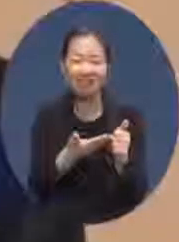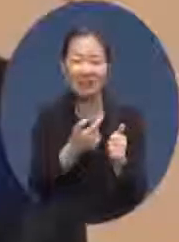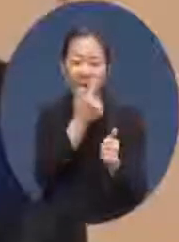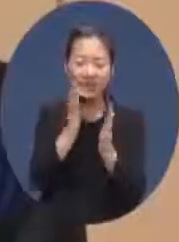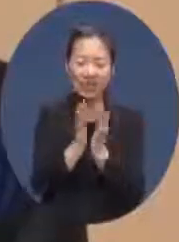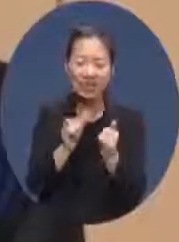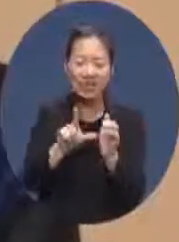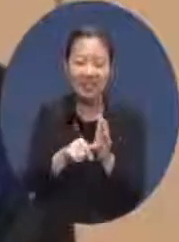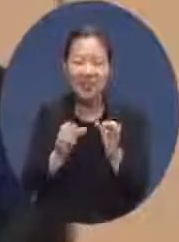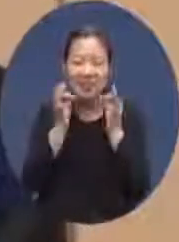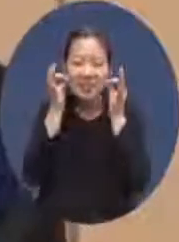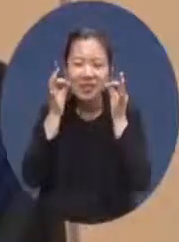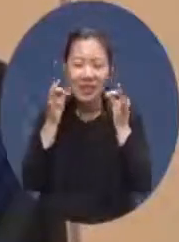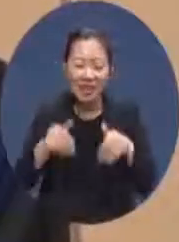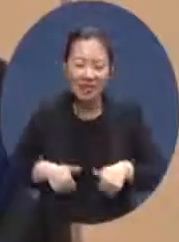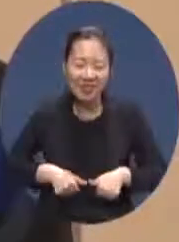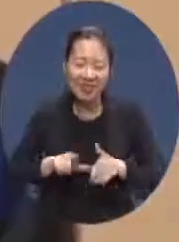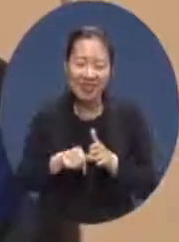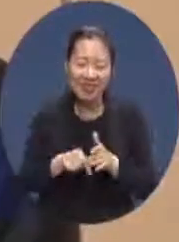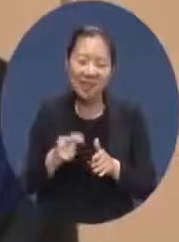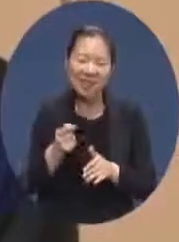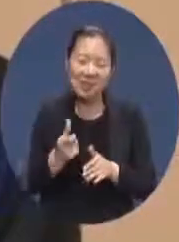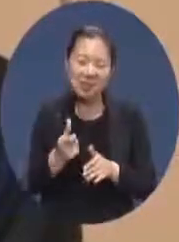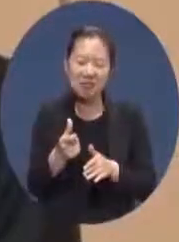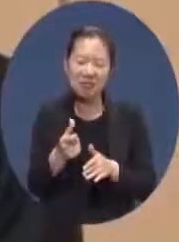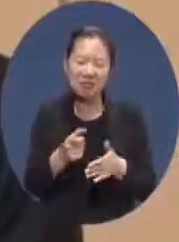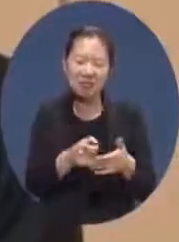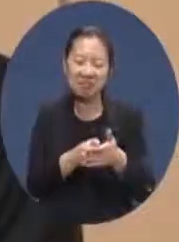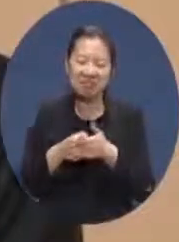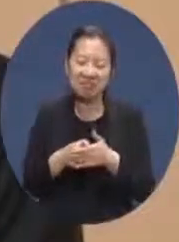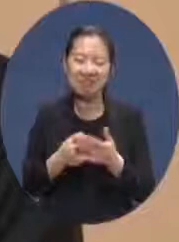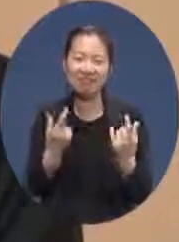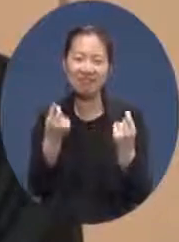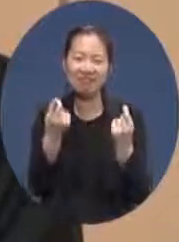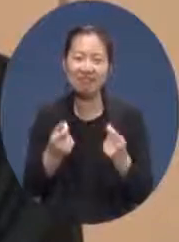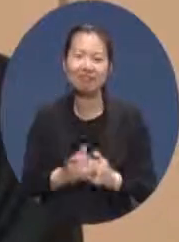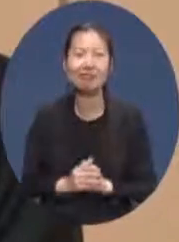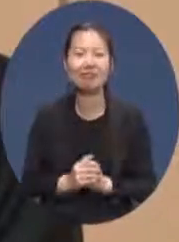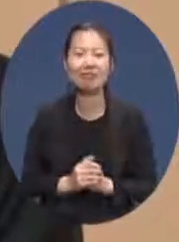본인의 시간과 노력이 요하는 부분에 있어서는 좀 인색해요.